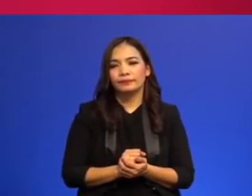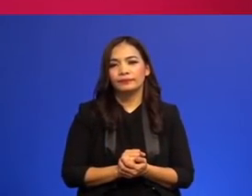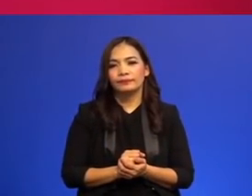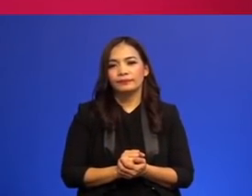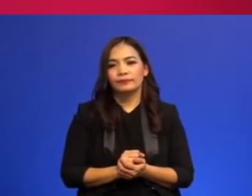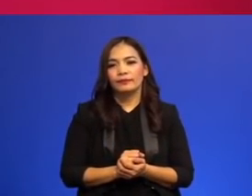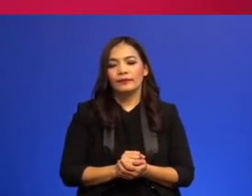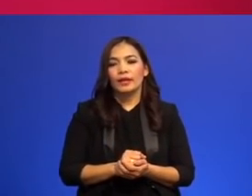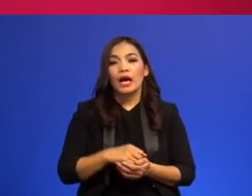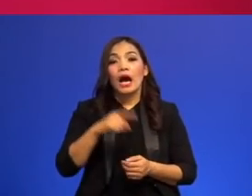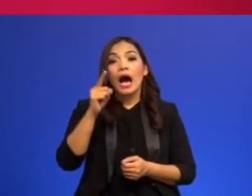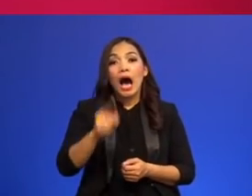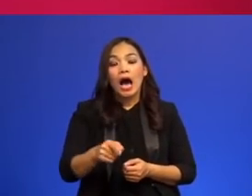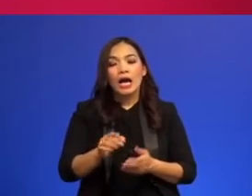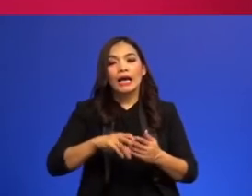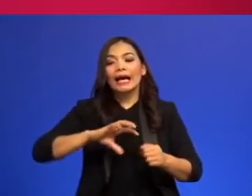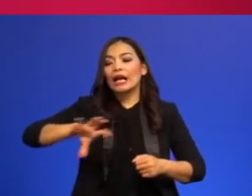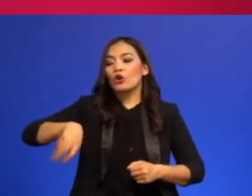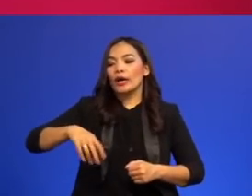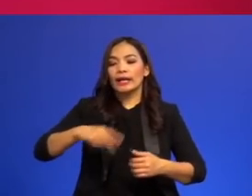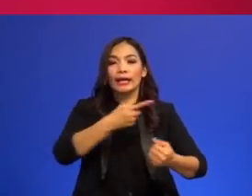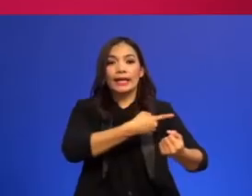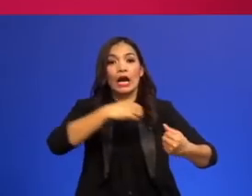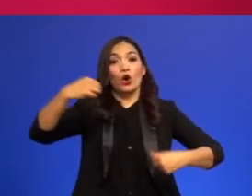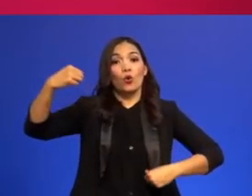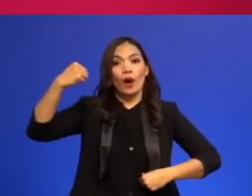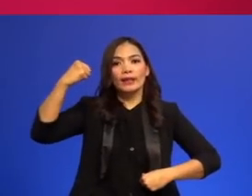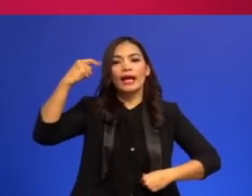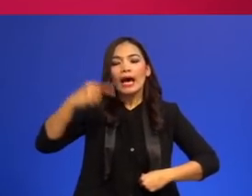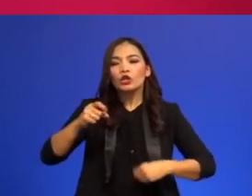Pihak yang kuat harus rela membantu pihak yang lemah.